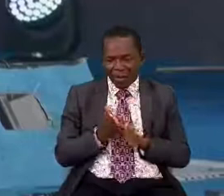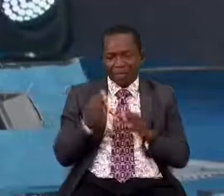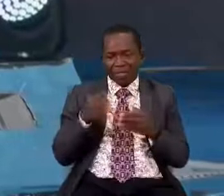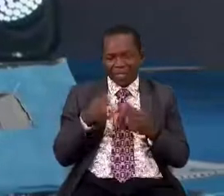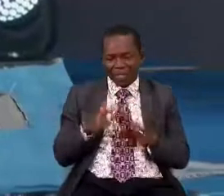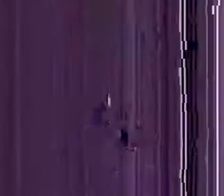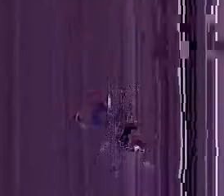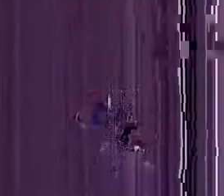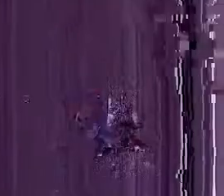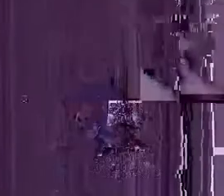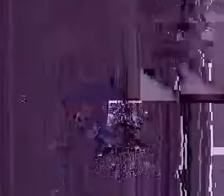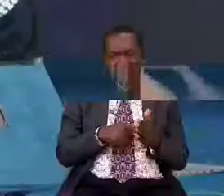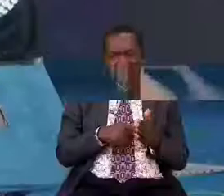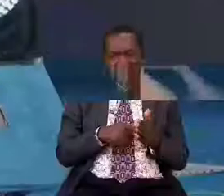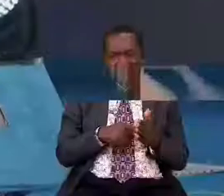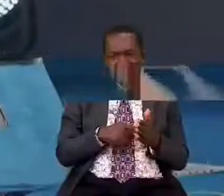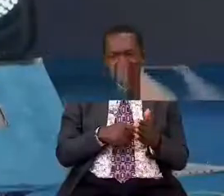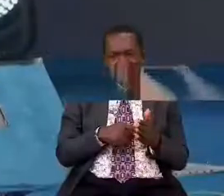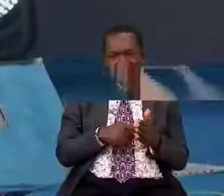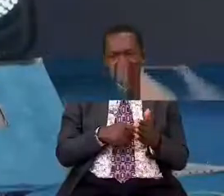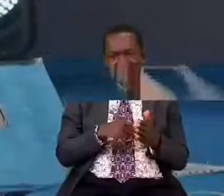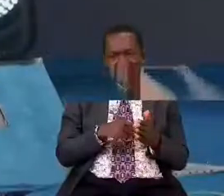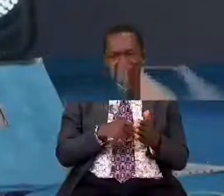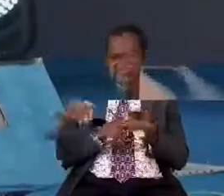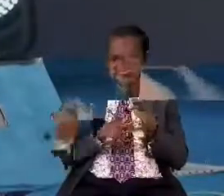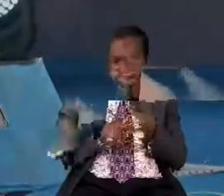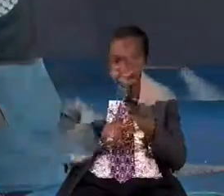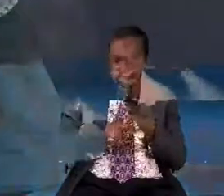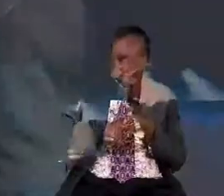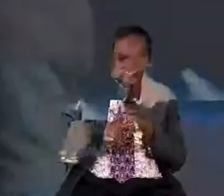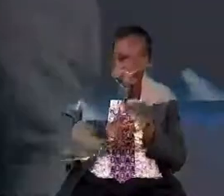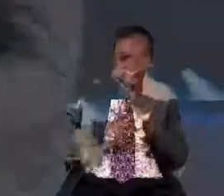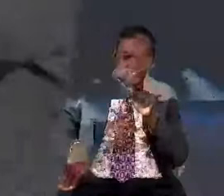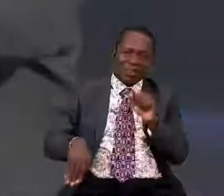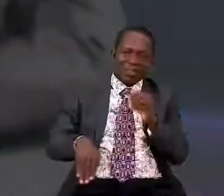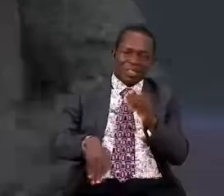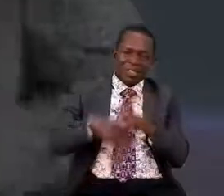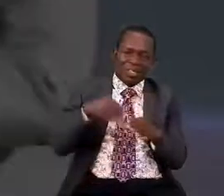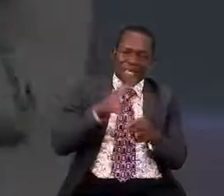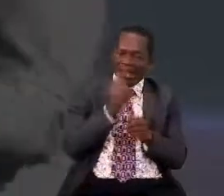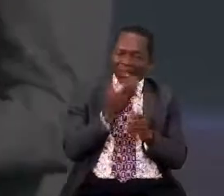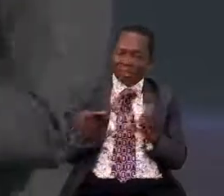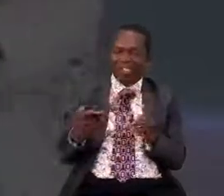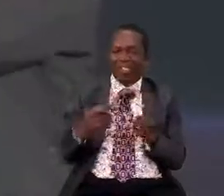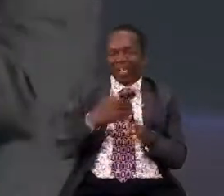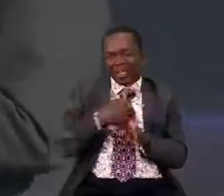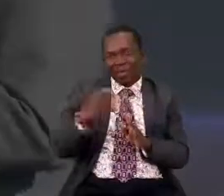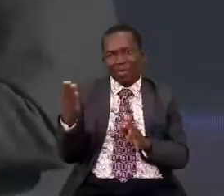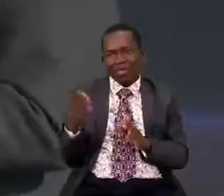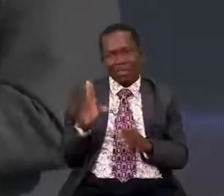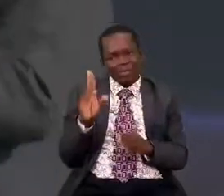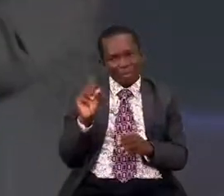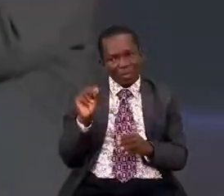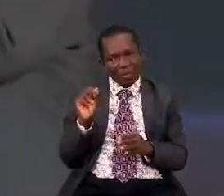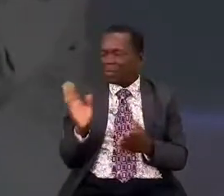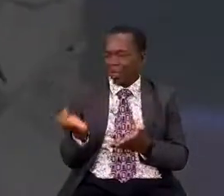parce que je les connais, je connais là où se cachent. Non, non, non, non, il n'y a pas de campagne. Que veux-tu que je fasse? Et